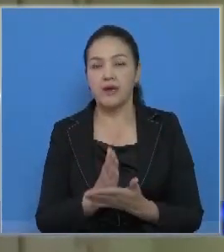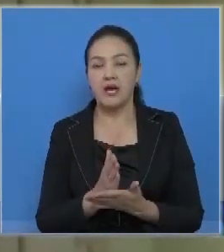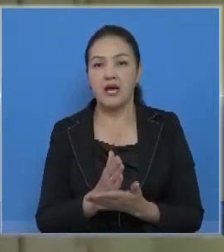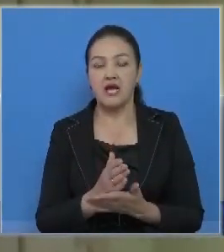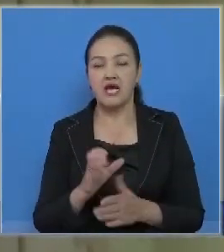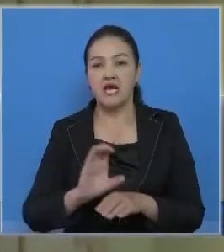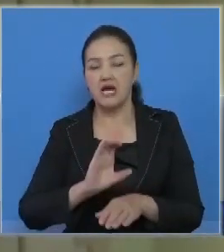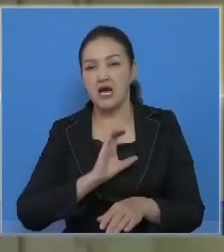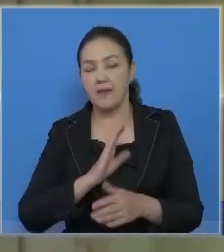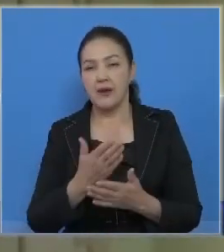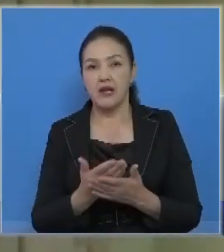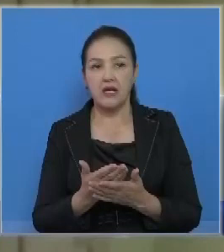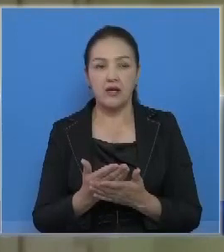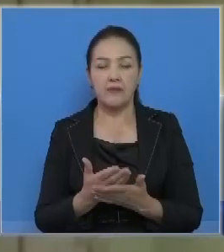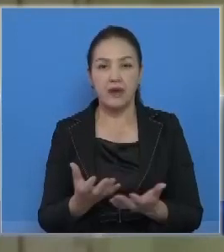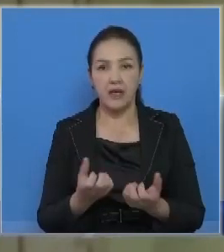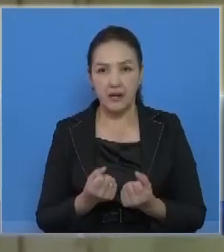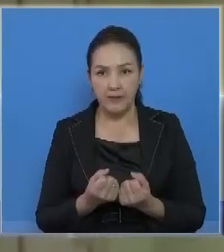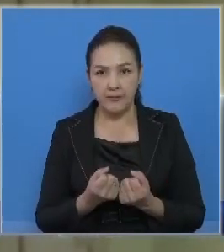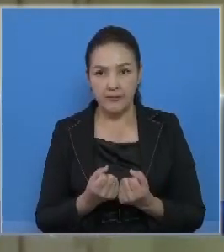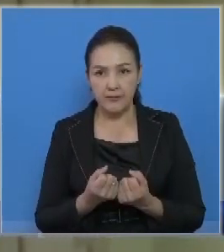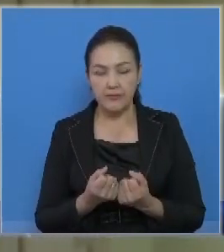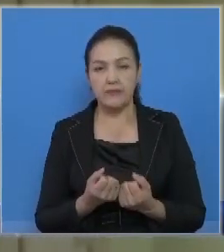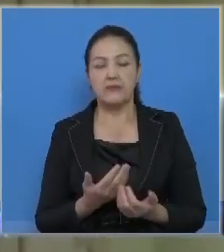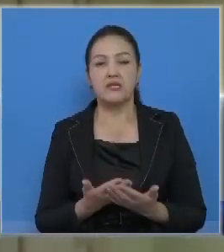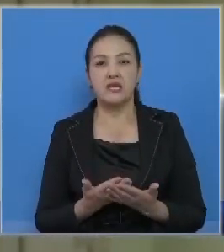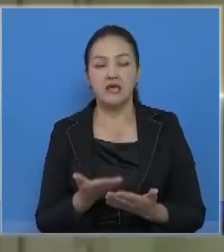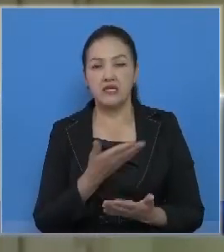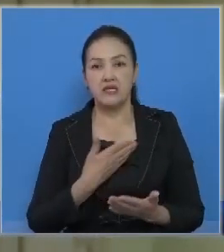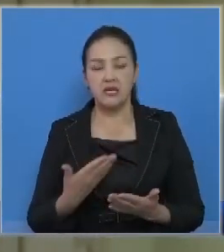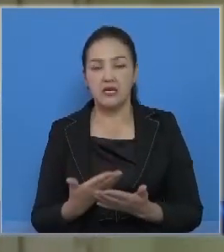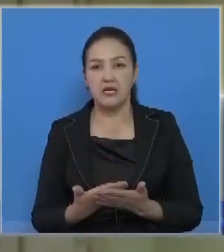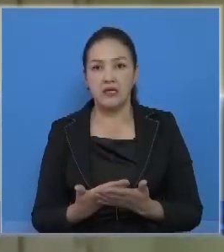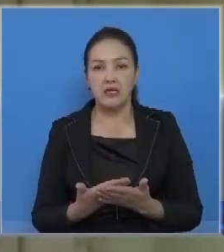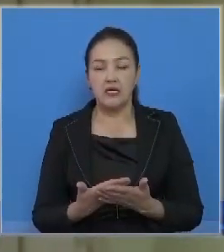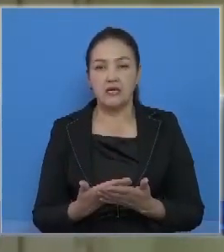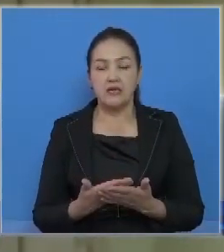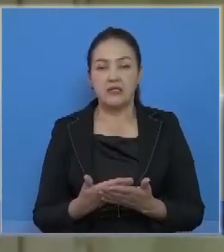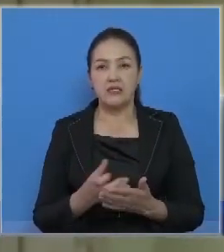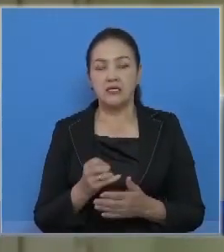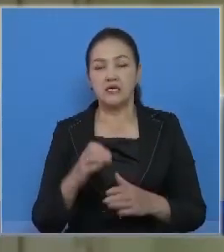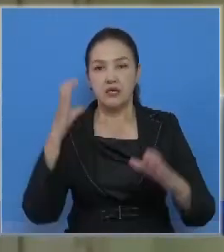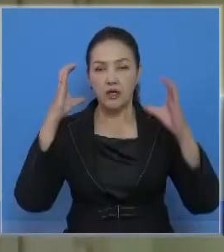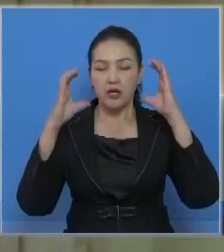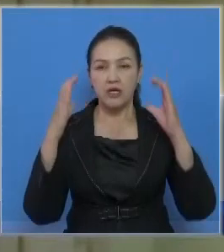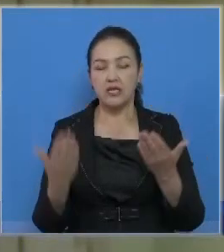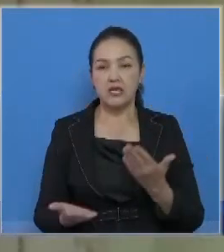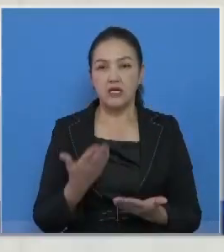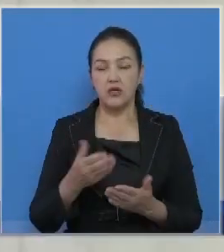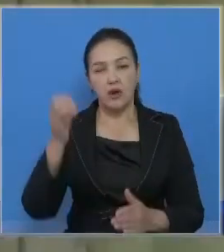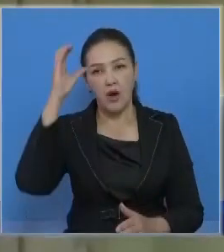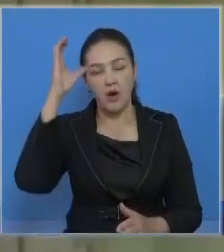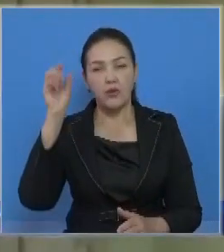возможность в виде гранта получения нашим аккредитованным университетам или